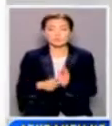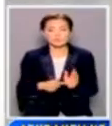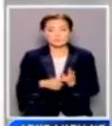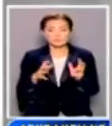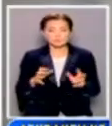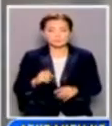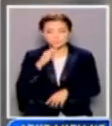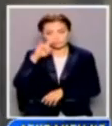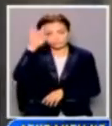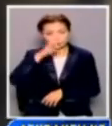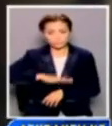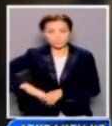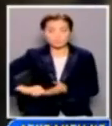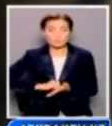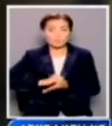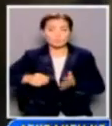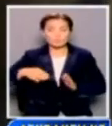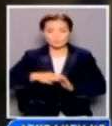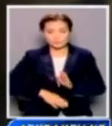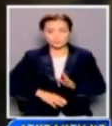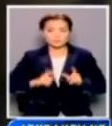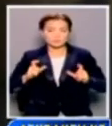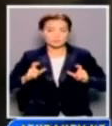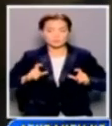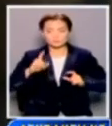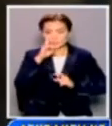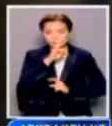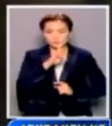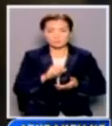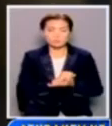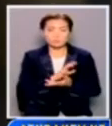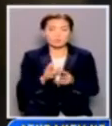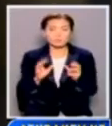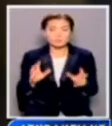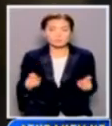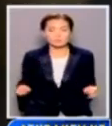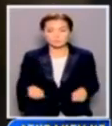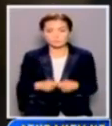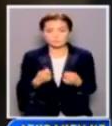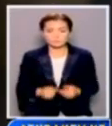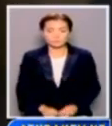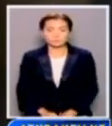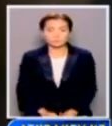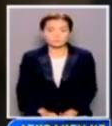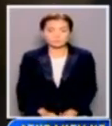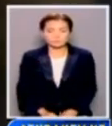уголовного кодекса республики казахстан спарте ровка нефтепродуктах без документов подтверждающих их происхождения